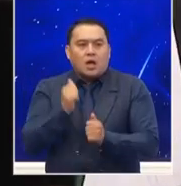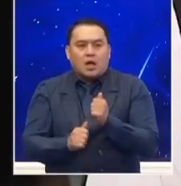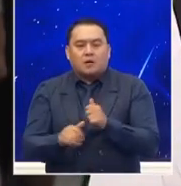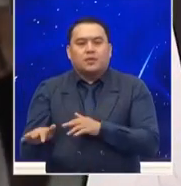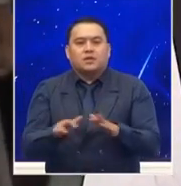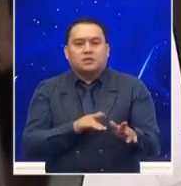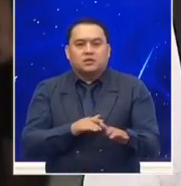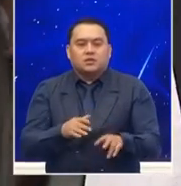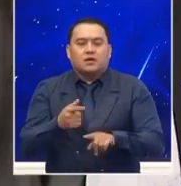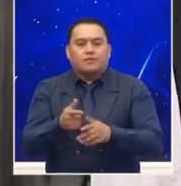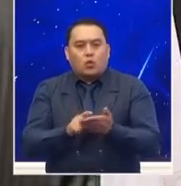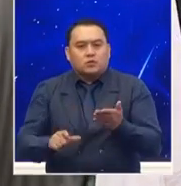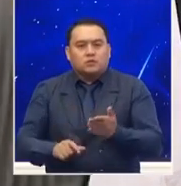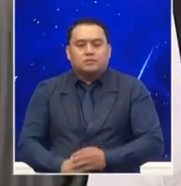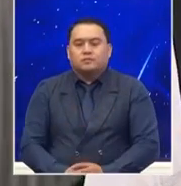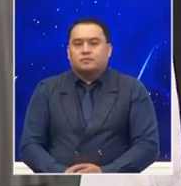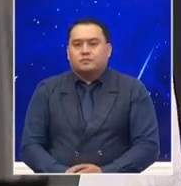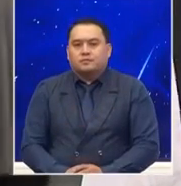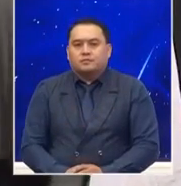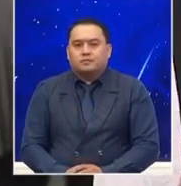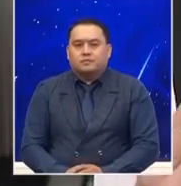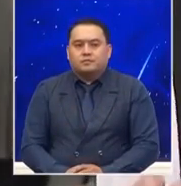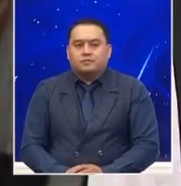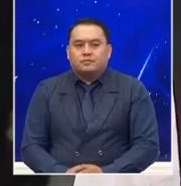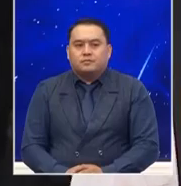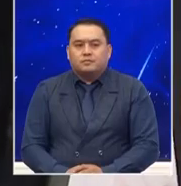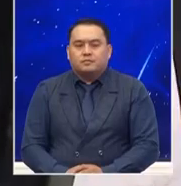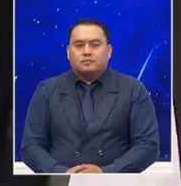қарекетің құнарлы еді. Алайда Құран түскен